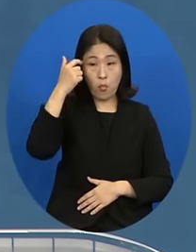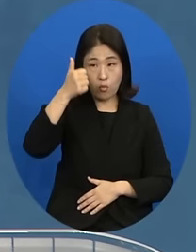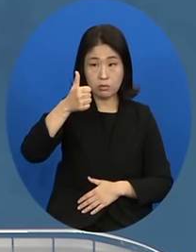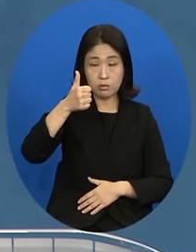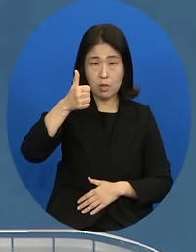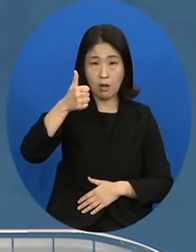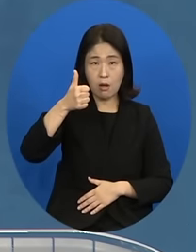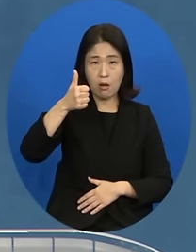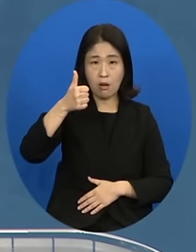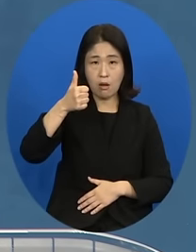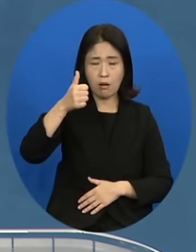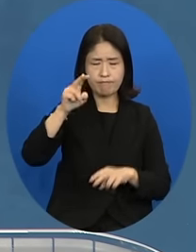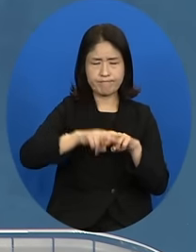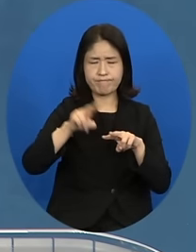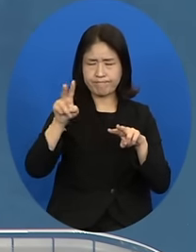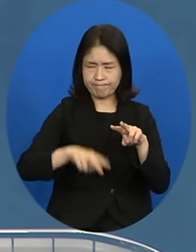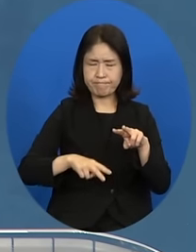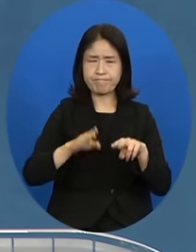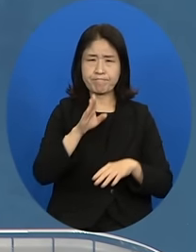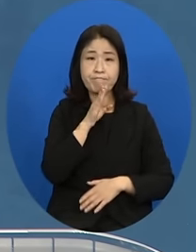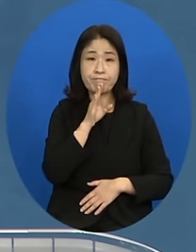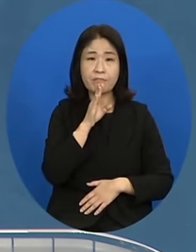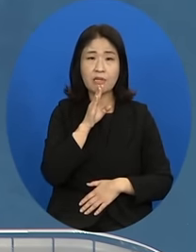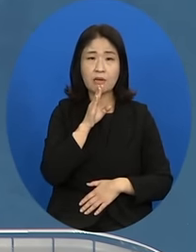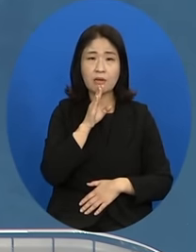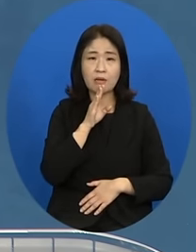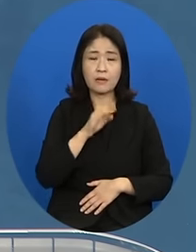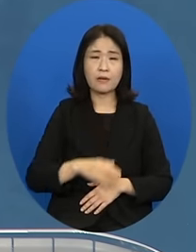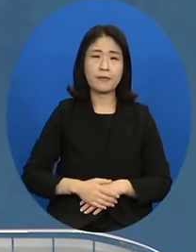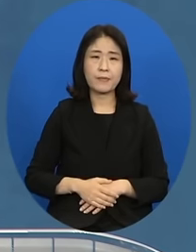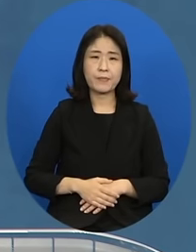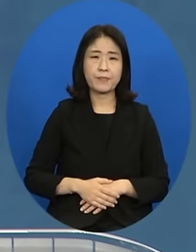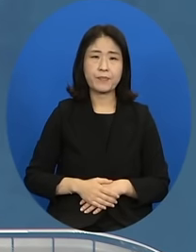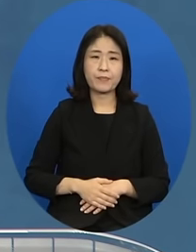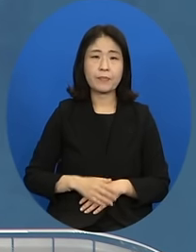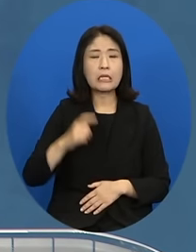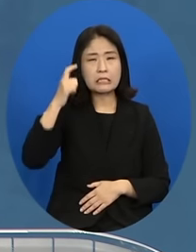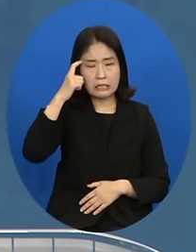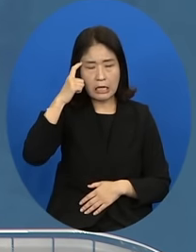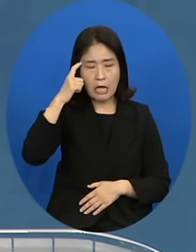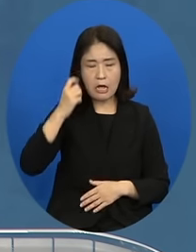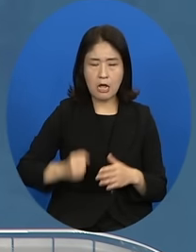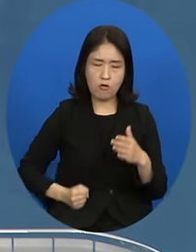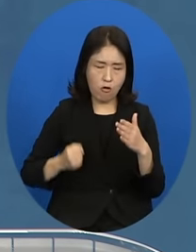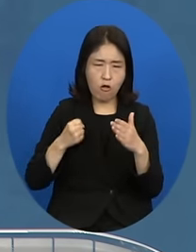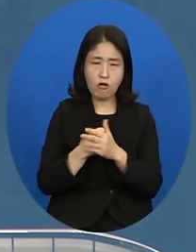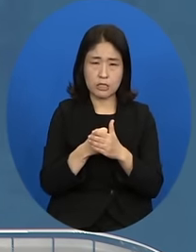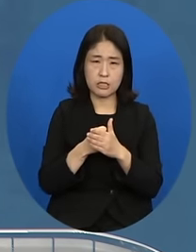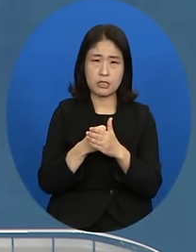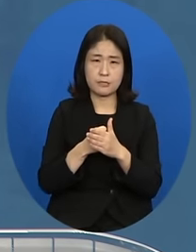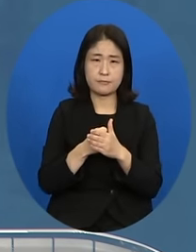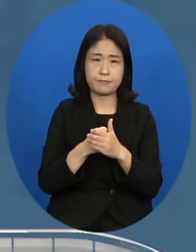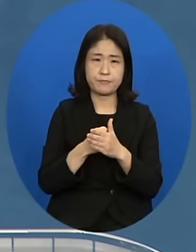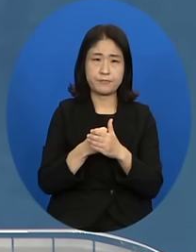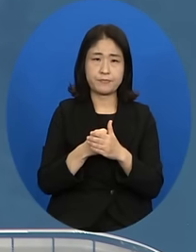받을 일이 아니겠다, 목회를 접어야 되겠다 라고 결심을 했던 그